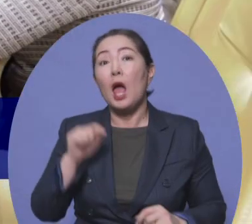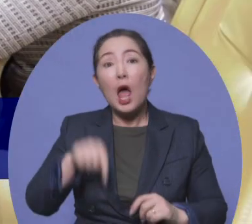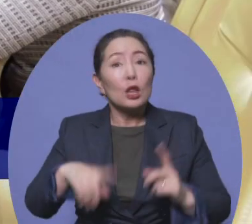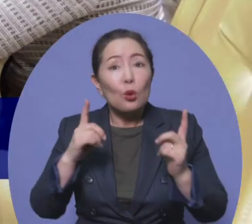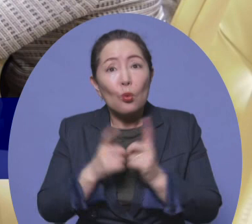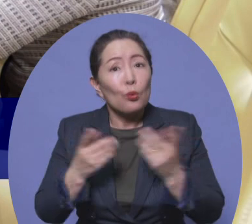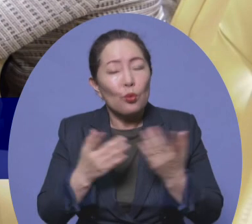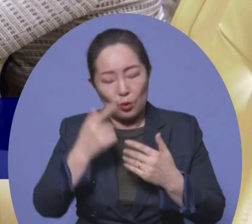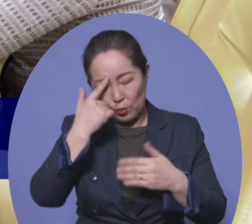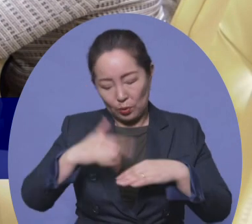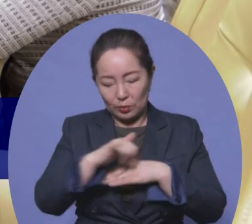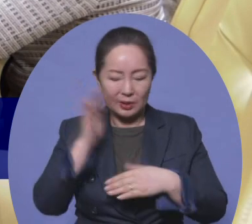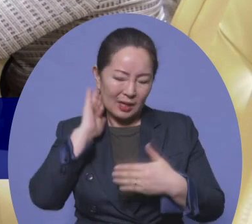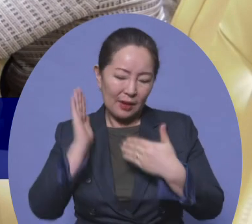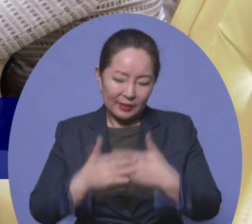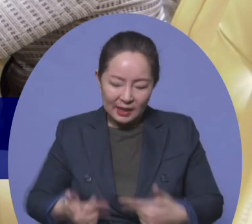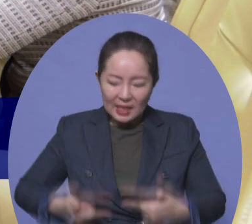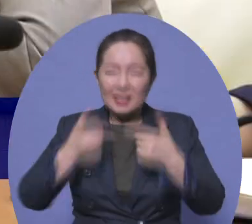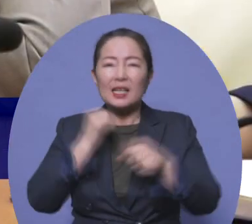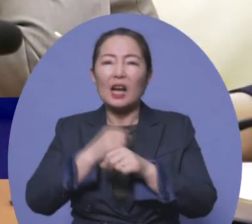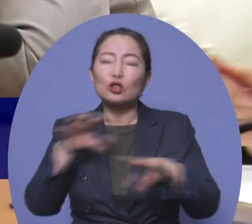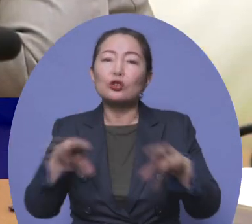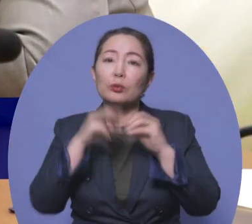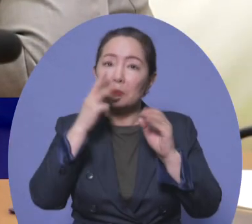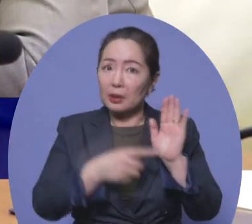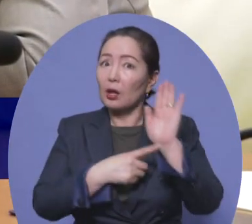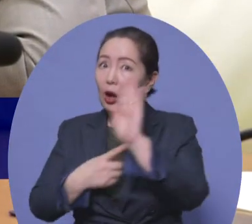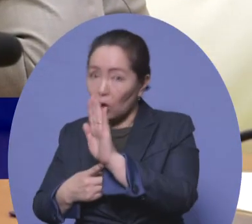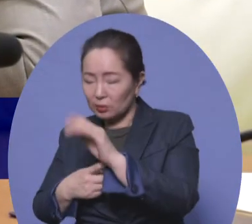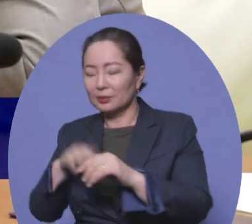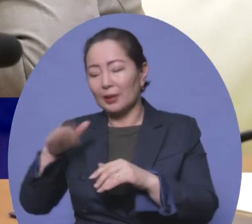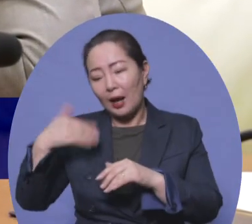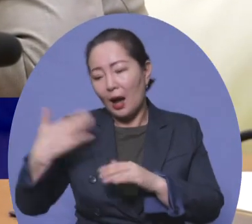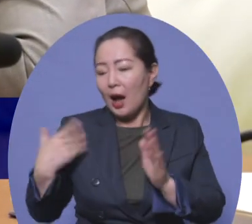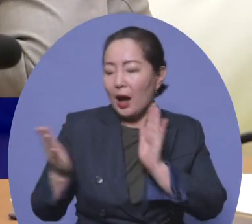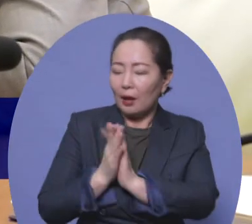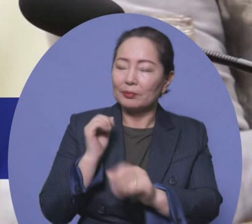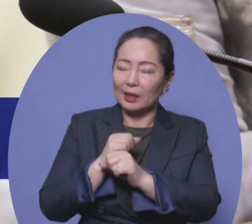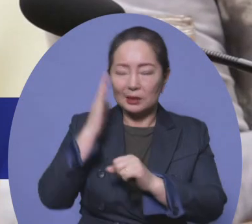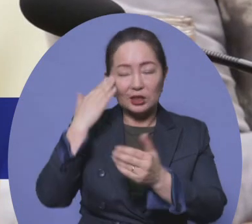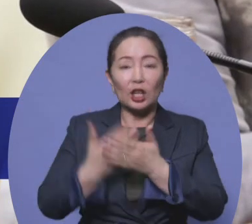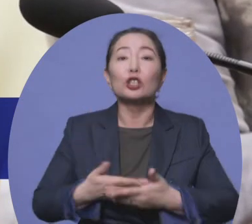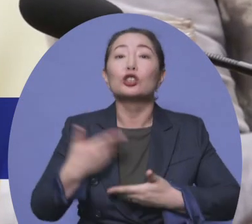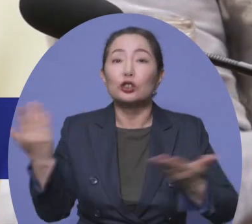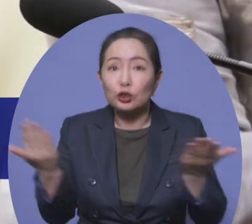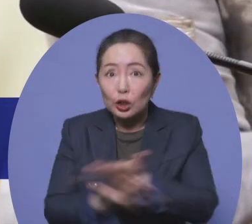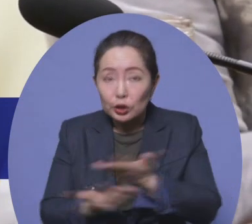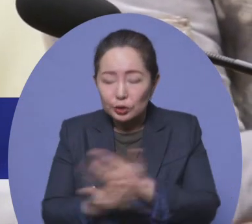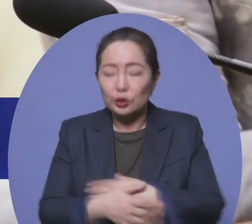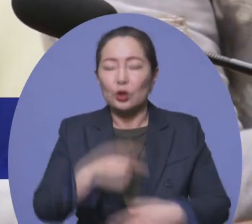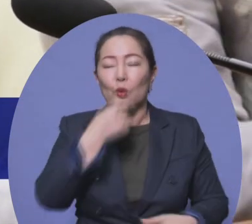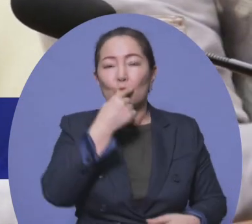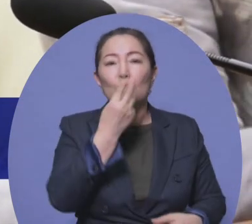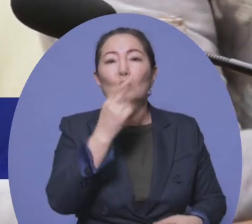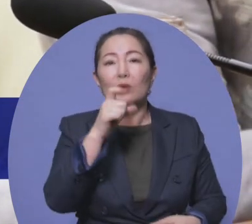уулзлаа. Уулзалтаар Монгол улсын авилгын эсрэг хэрэгжүүлж байгаа үйл ажиллагааны товч мэдээллийг өгч цаашдын хамтын ажиллагааны талаар санал өгсөн. Ингэхдээ